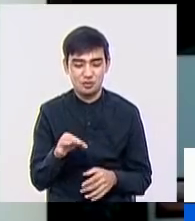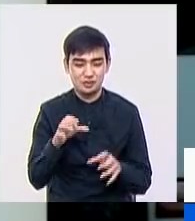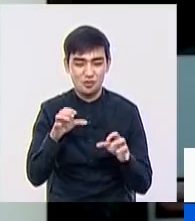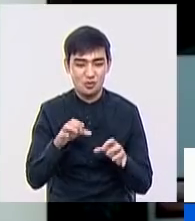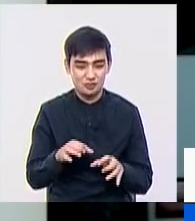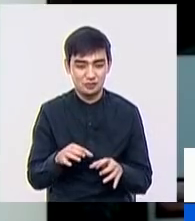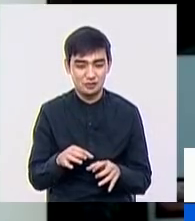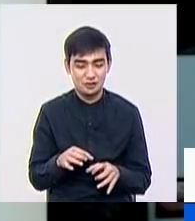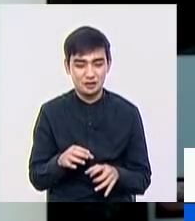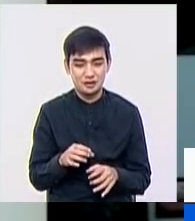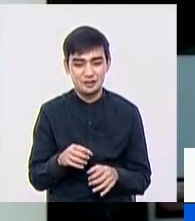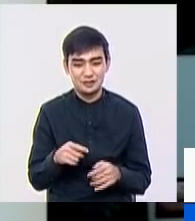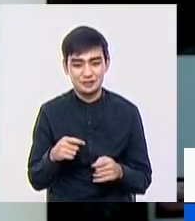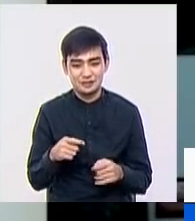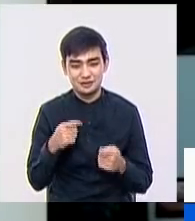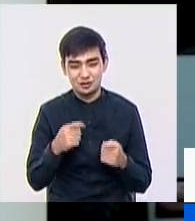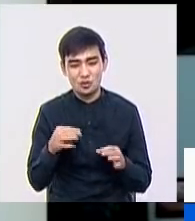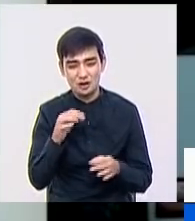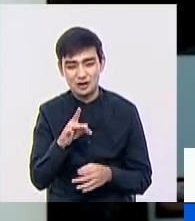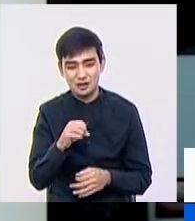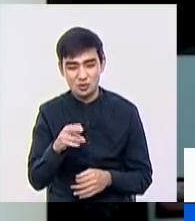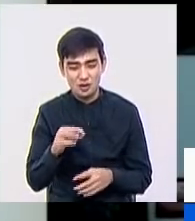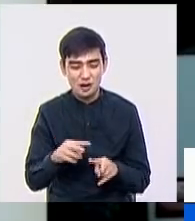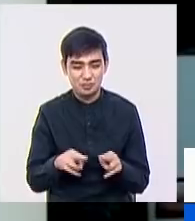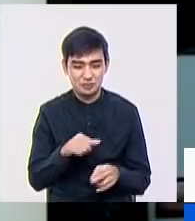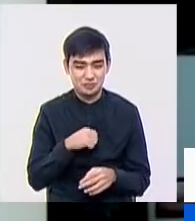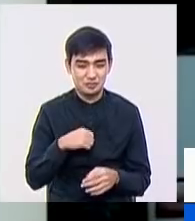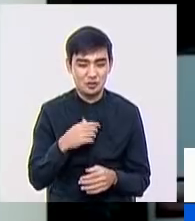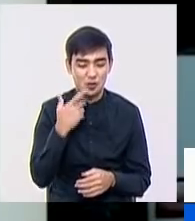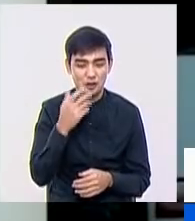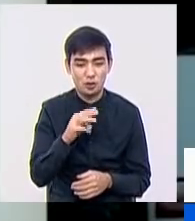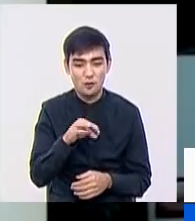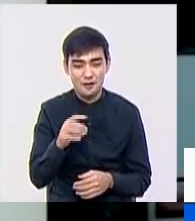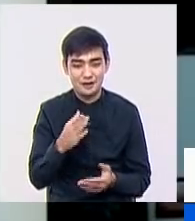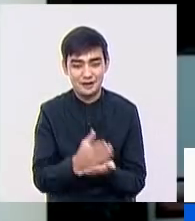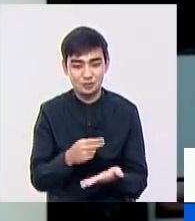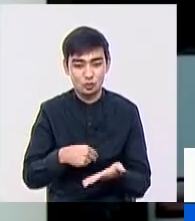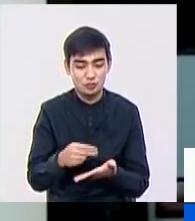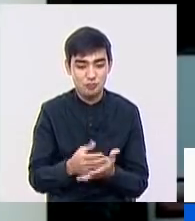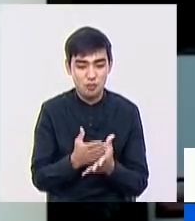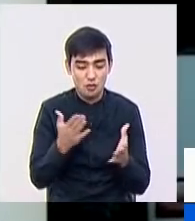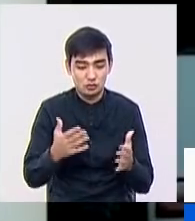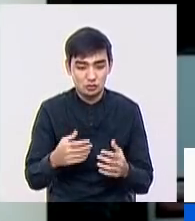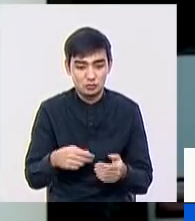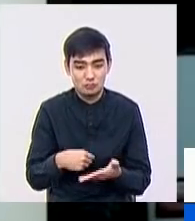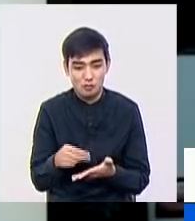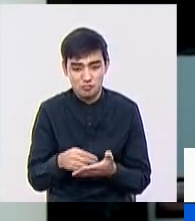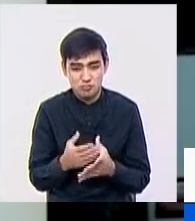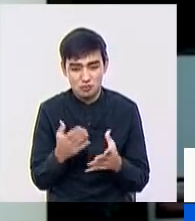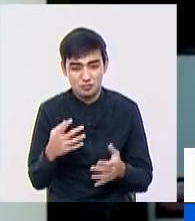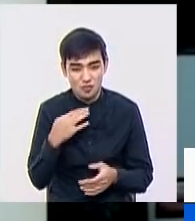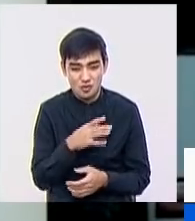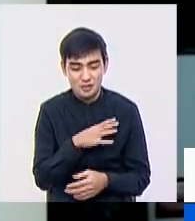законам рынка должна быть аналогичная. То есть, когда на товар есть спрос, большой спрос, превышающий